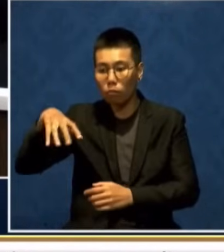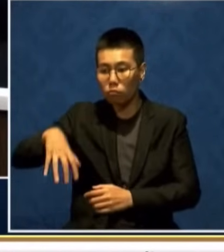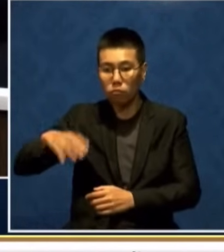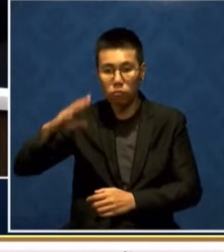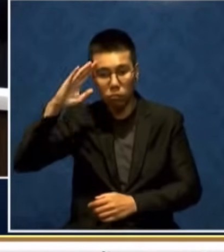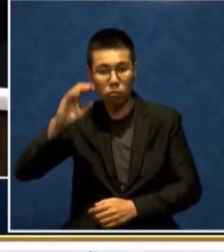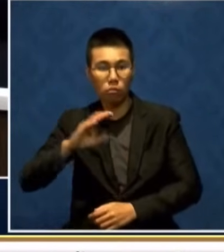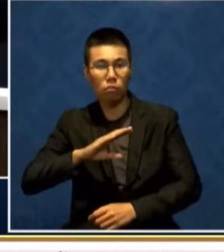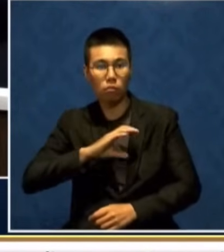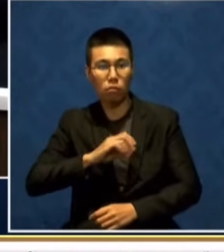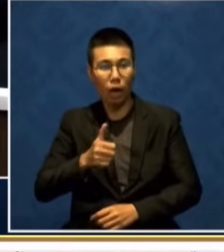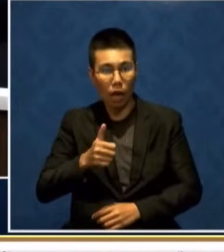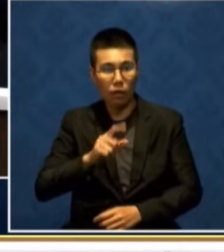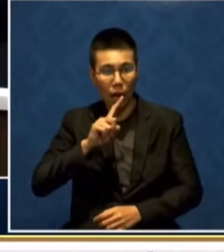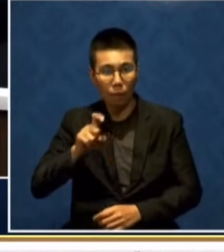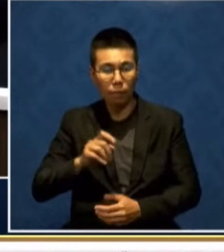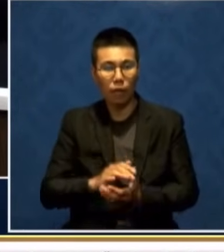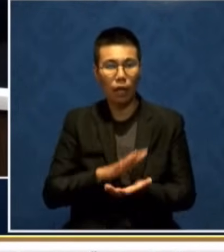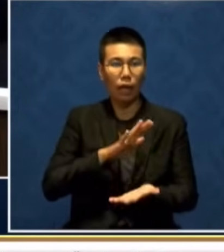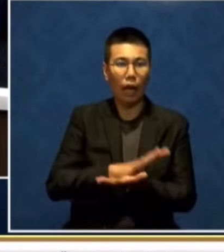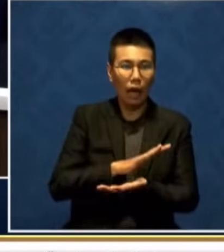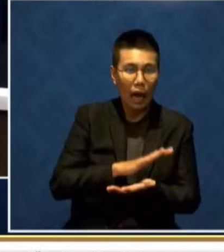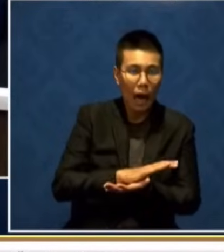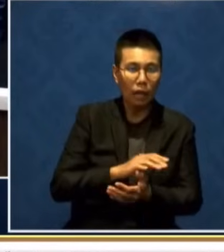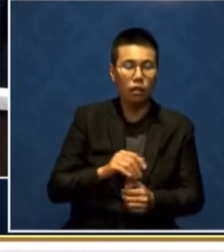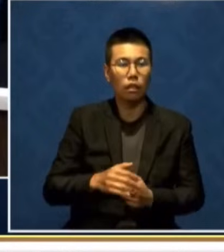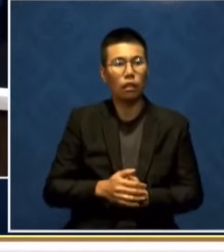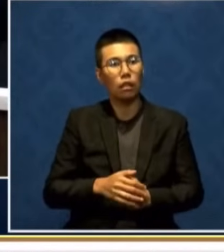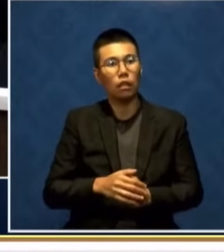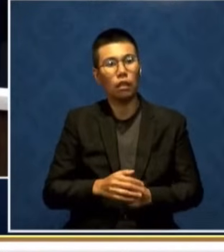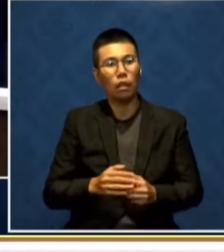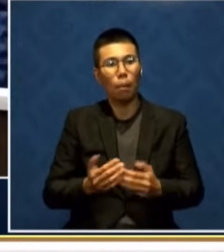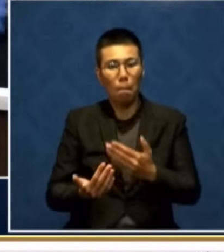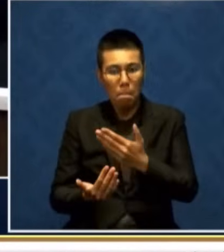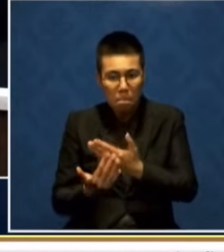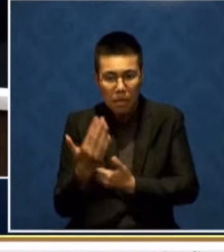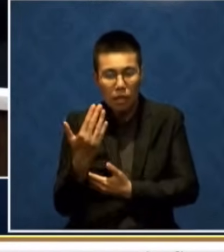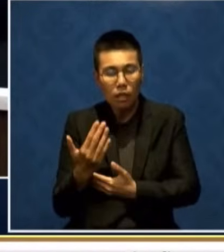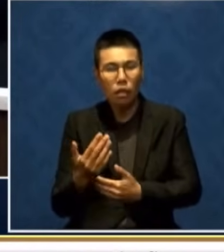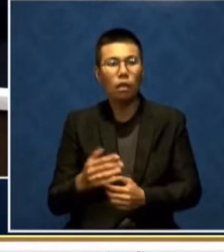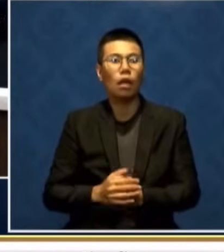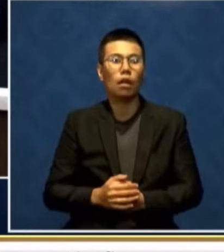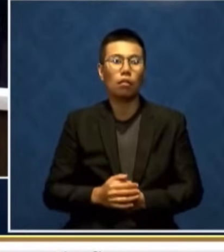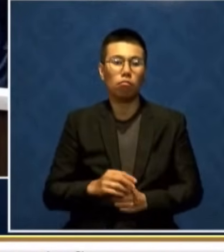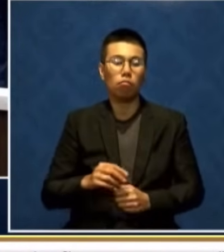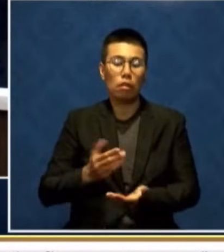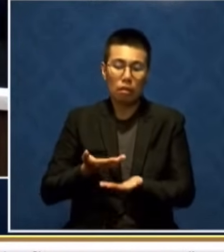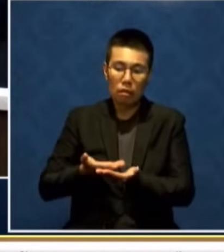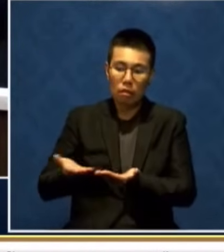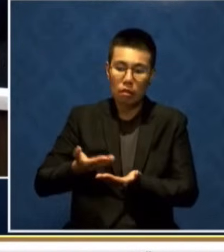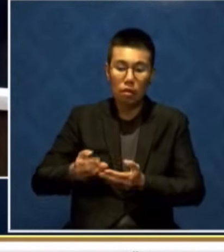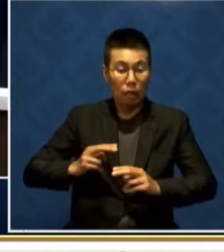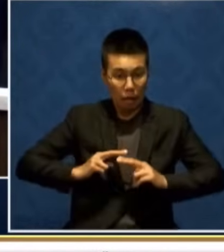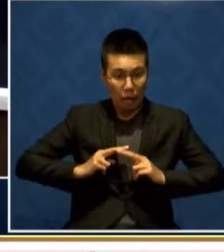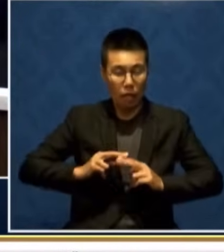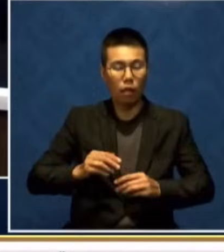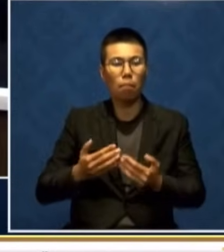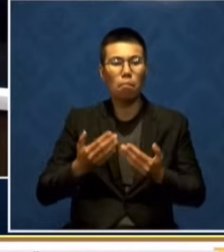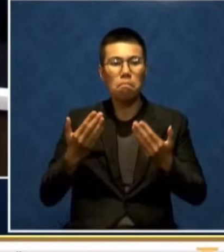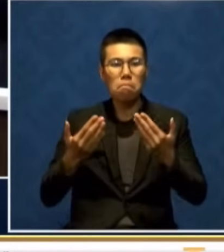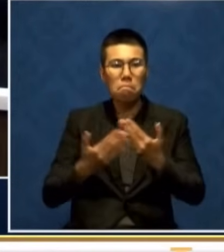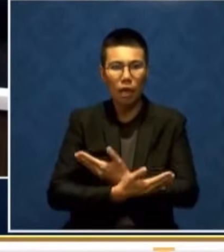พนักงานสอบสวนกระดาษน้ำหมึกต้องใช้เท่าไหร่เขารู้สิ่งที่ท่านต้องทำคือเปลี่ยน